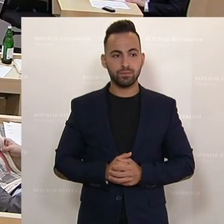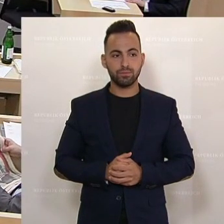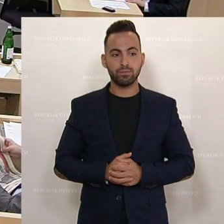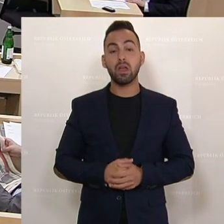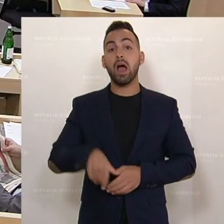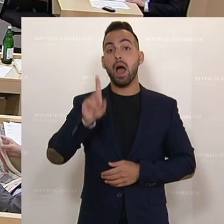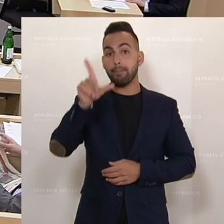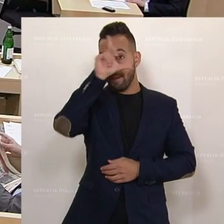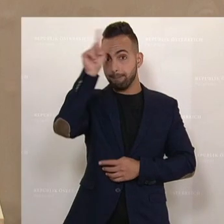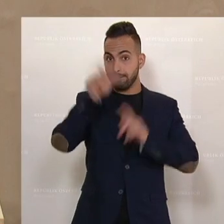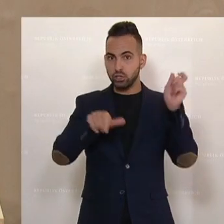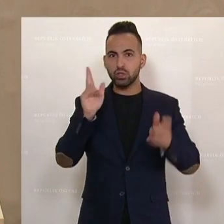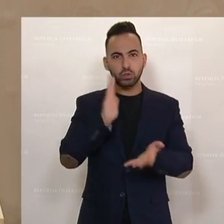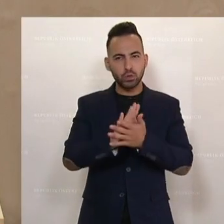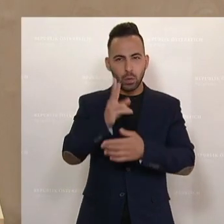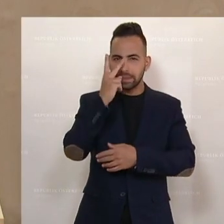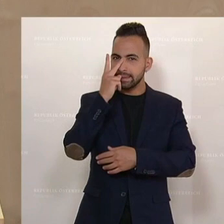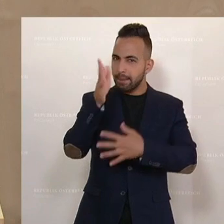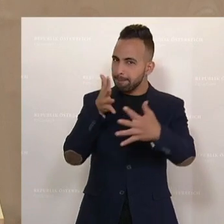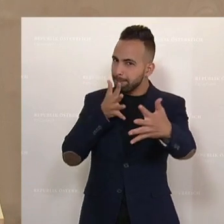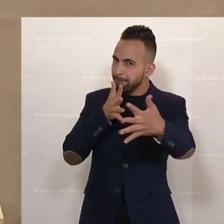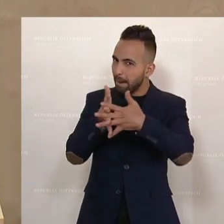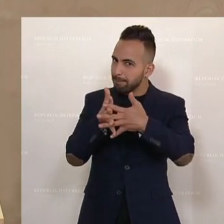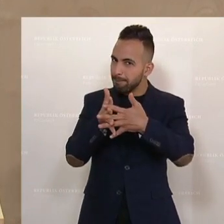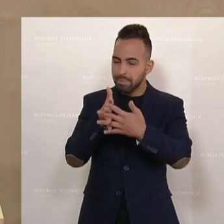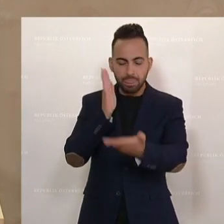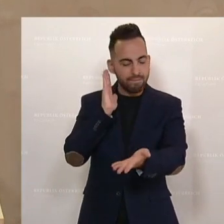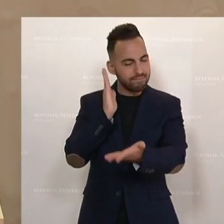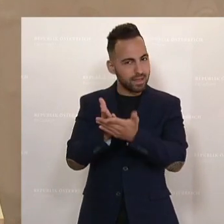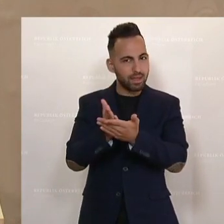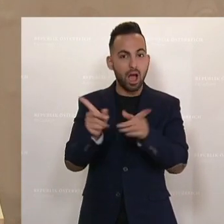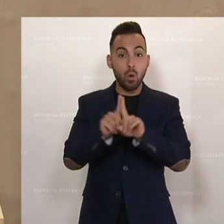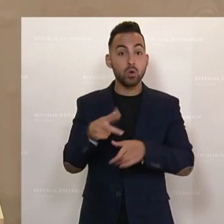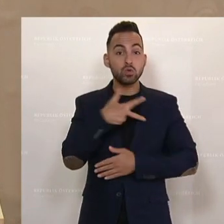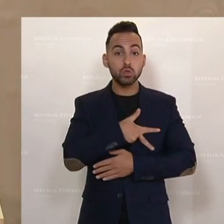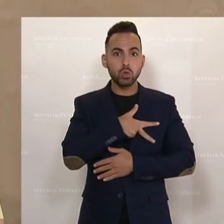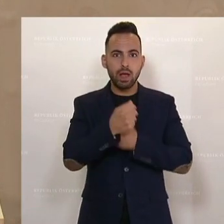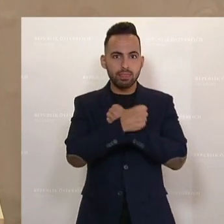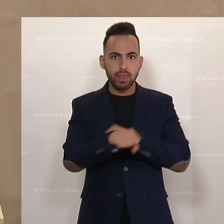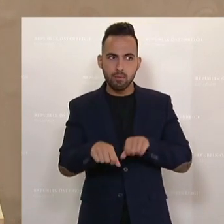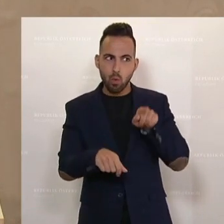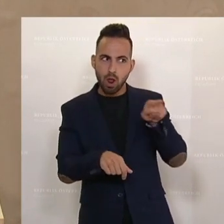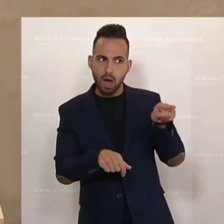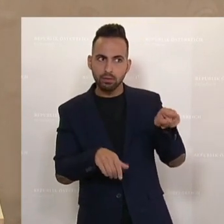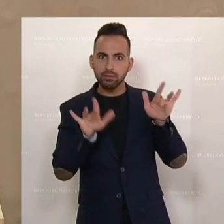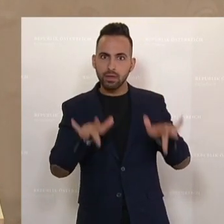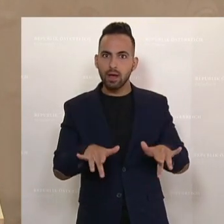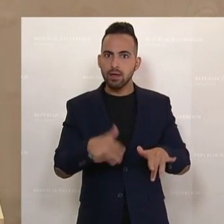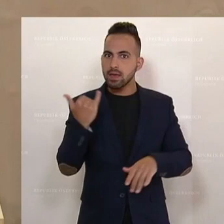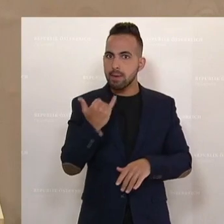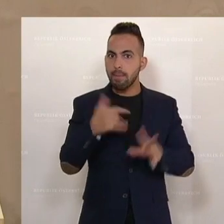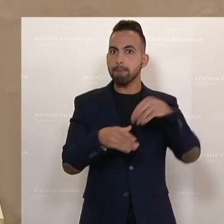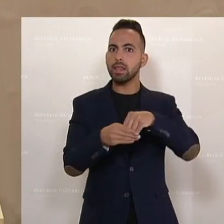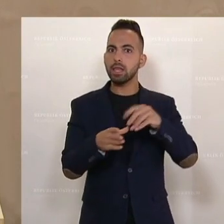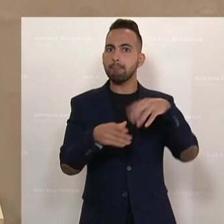Aber die Menschen durchschauen das schon draußen, die durchschauen das schon, dass auch die Sozialdemokraten bei dem Ganzen immer in